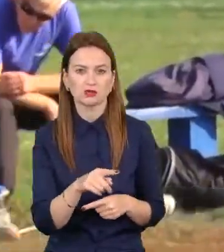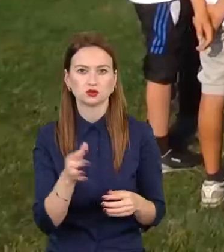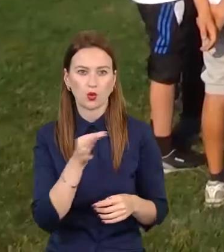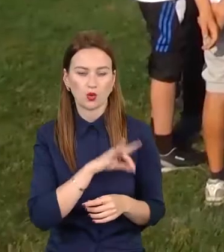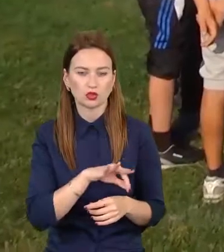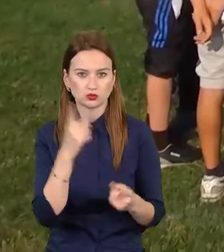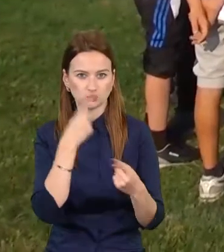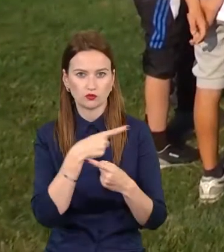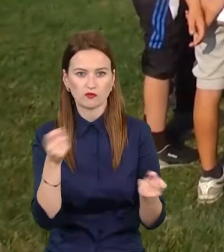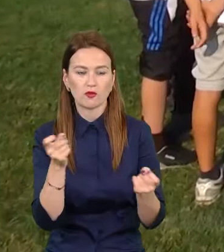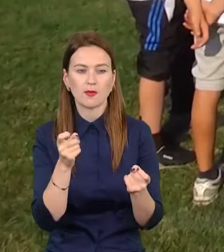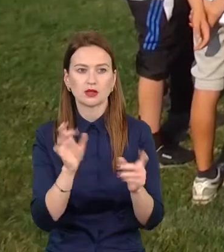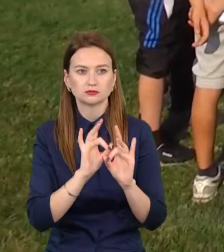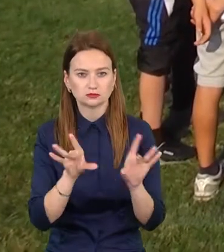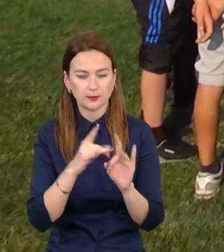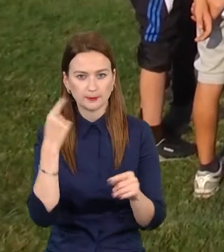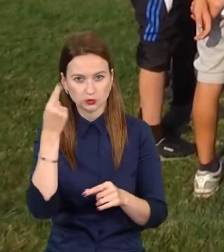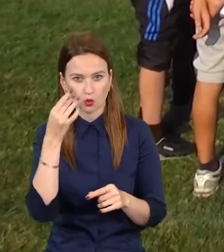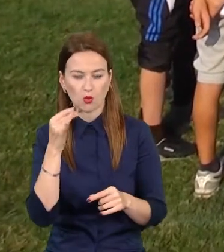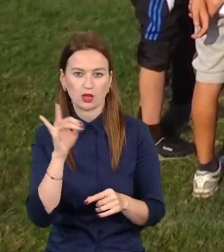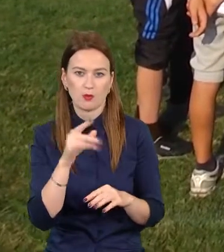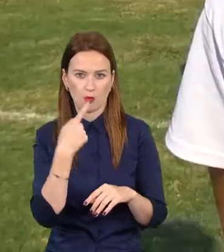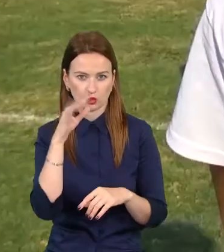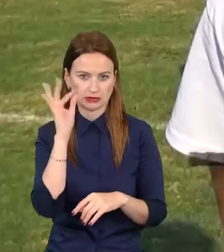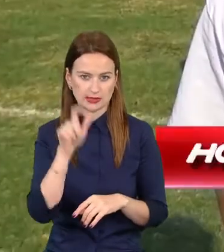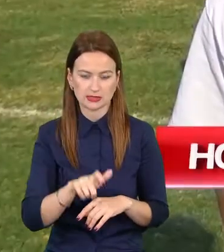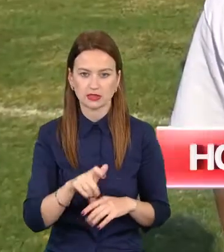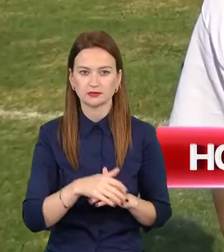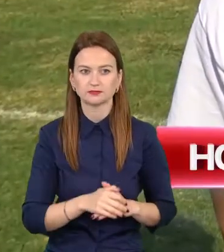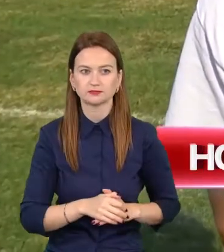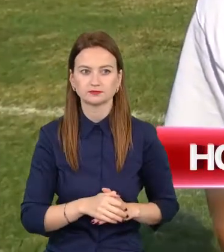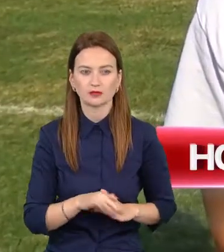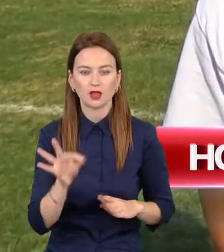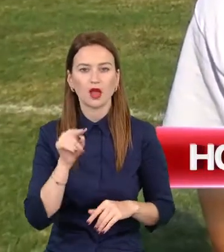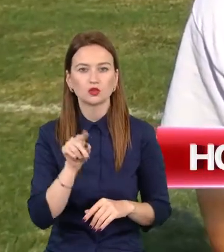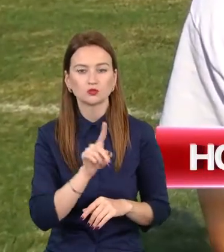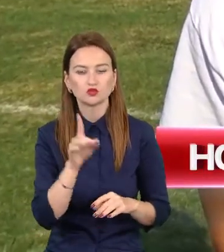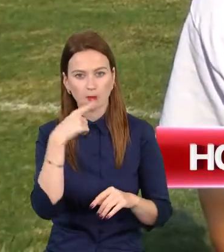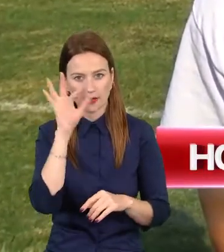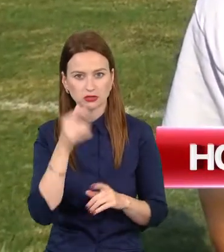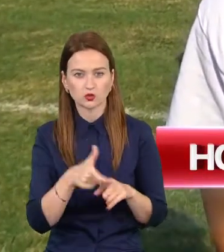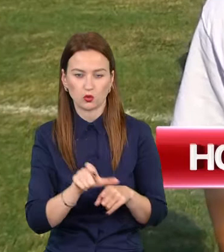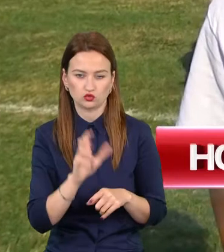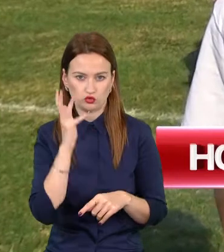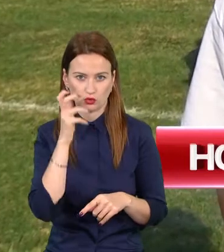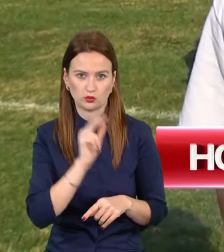зі школярами ділилися психолог та поліцейські. О том, що поліцейський – це дуже серйозна